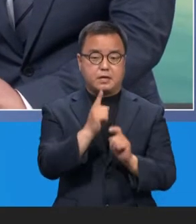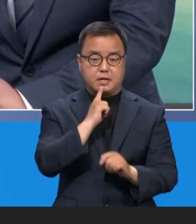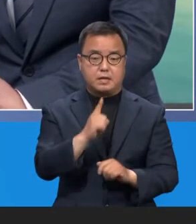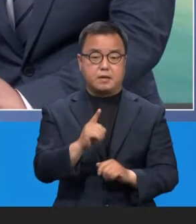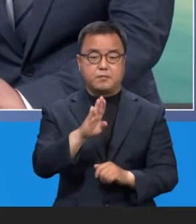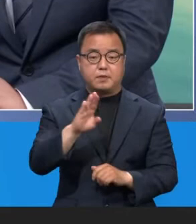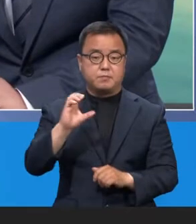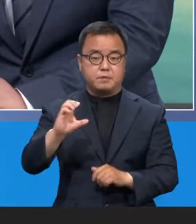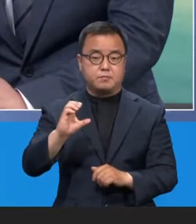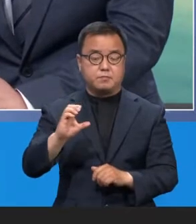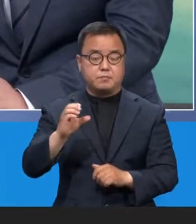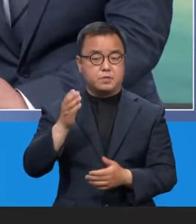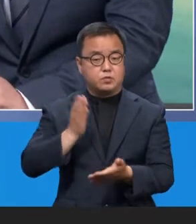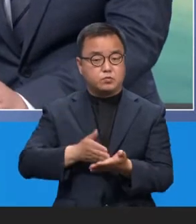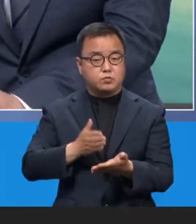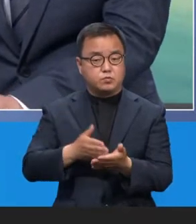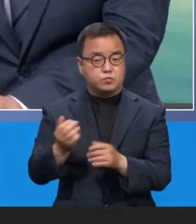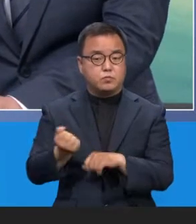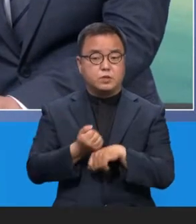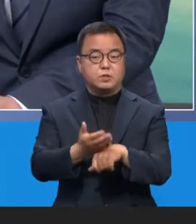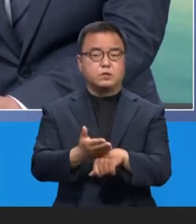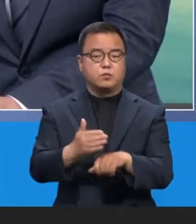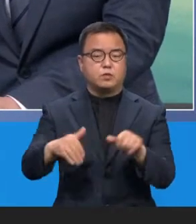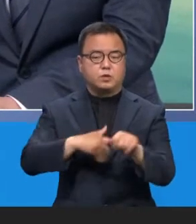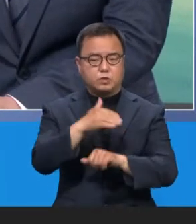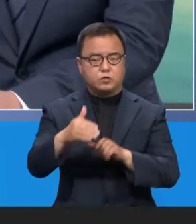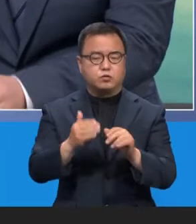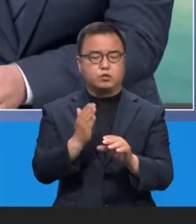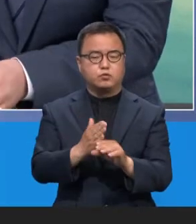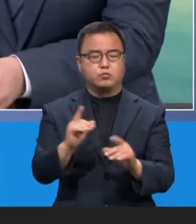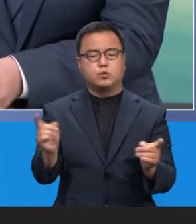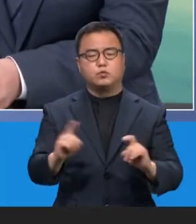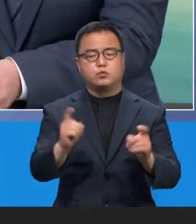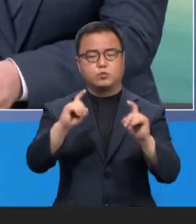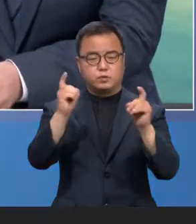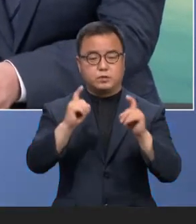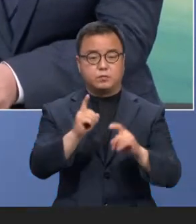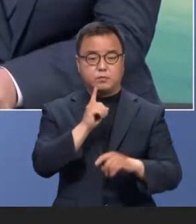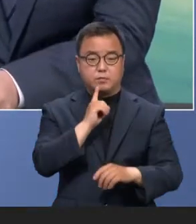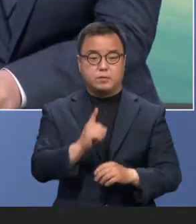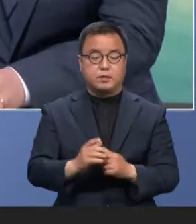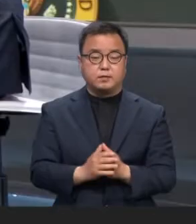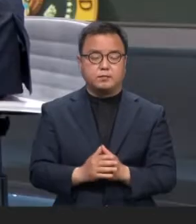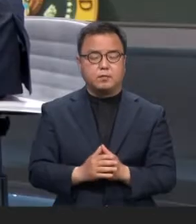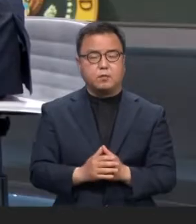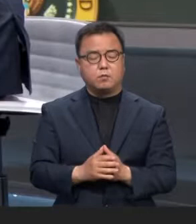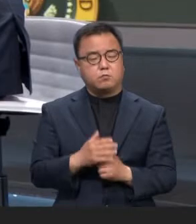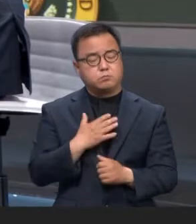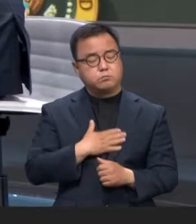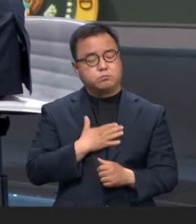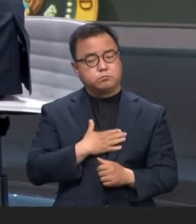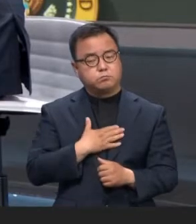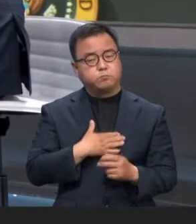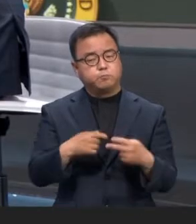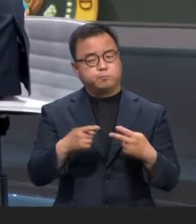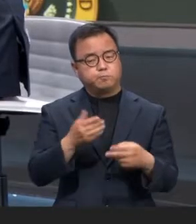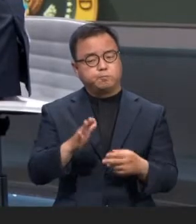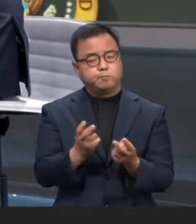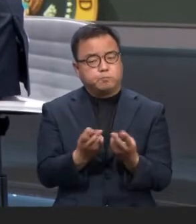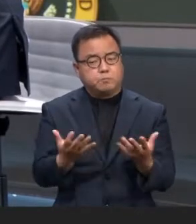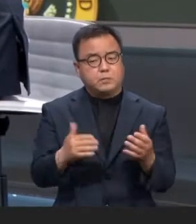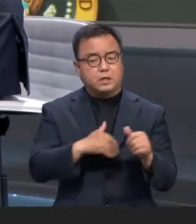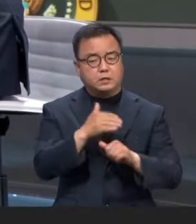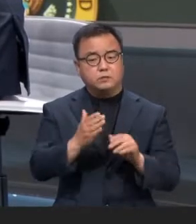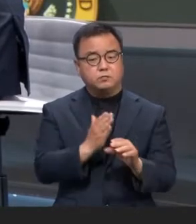인터뷰 내용을 이 인용해 보도 하면서 현재 서도 이를 두고 논쟁이 이어지고 있는 상황입니다 뭐 이해는 갑니다만 어쩔 수 없는 상황이기도 하잖아요